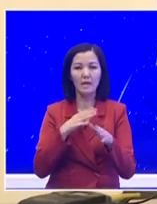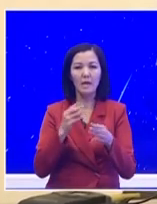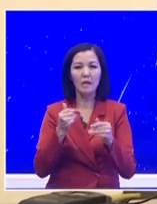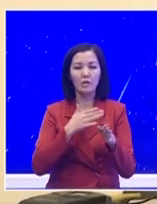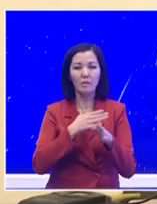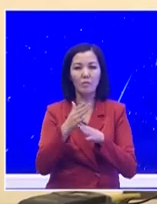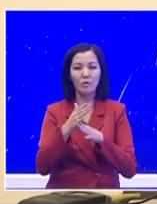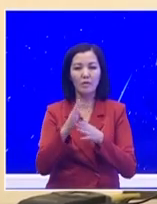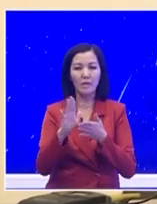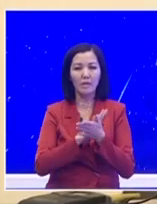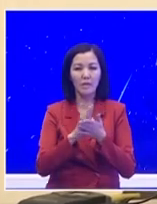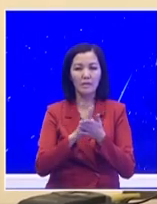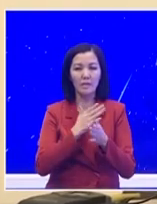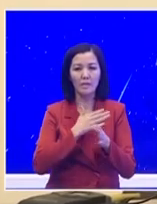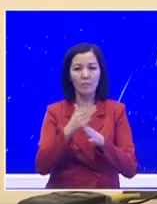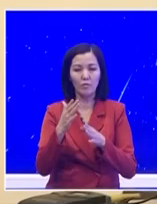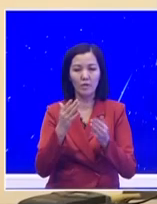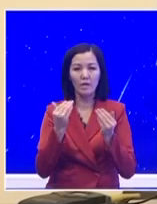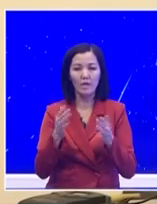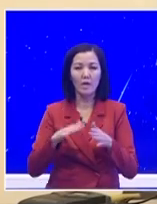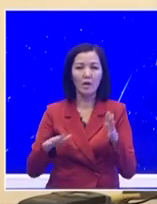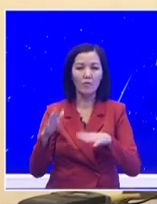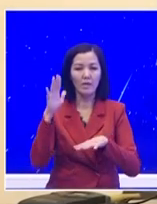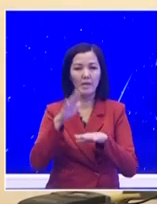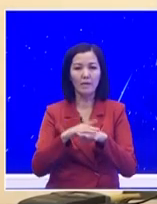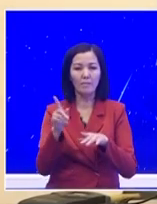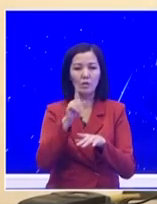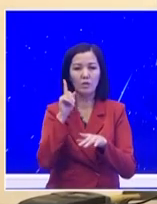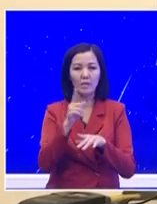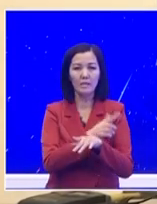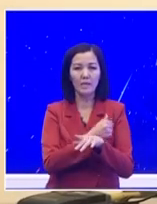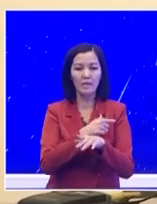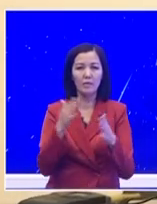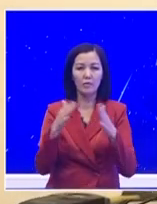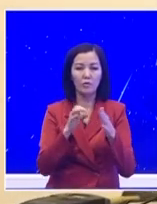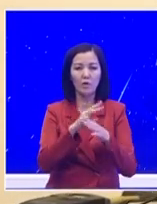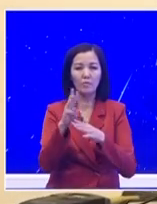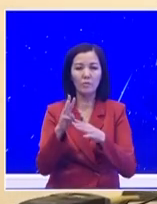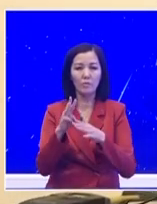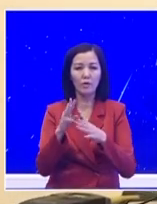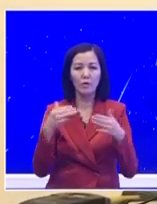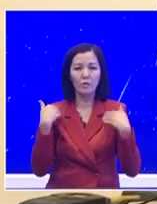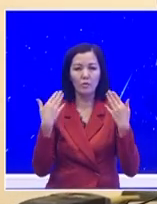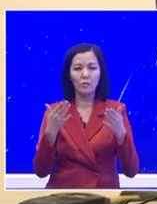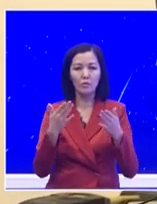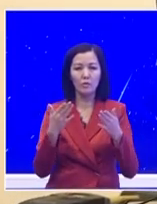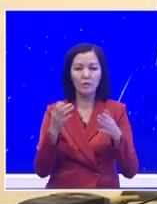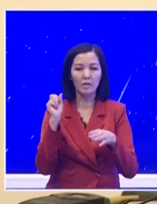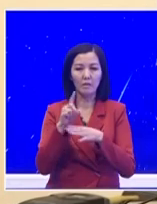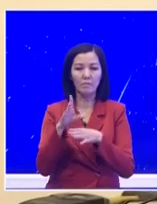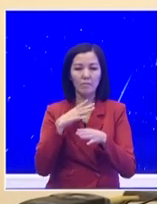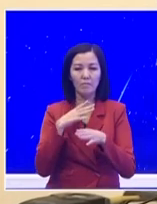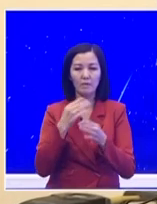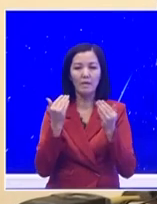бөлінді, гранттар да қарастырылған. Қазір әр аудан басшысына жас дәрігерлерді баспанамен қамту бойынша ұсыныс жасасын деген тапсырма